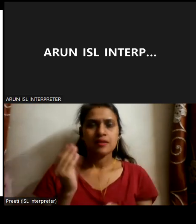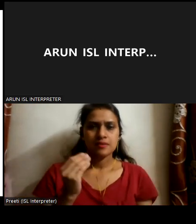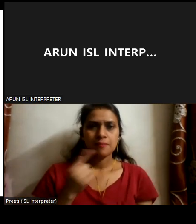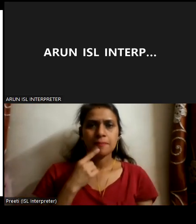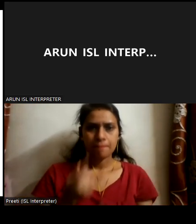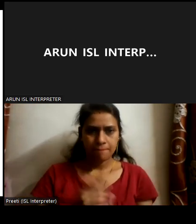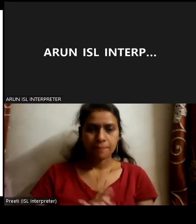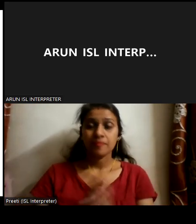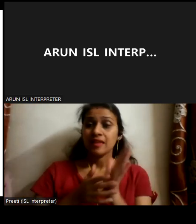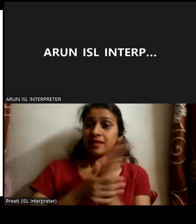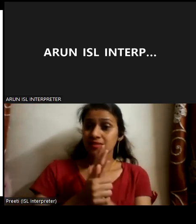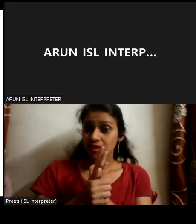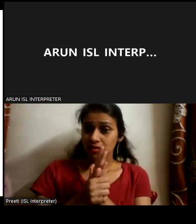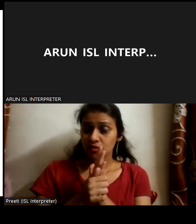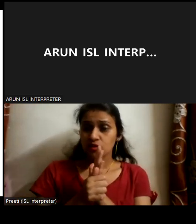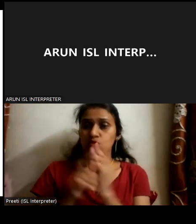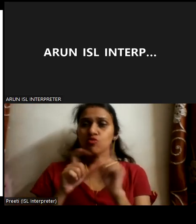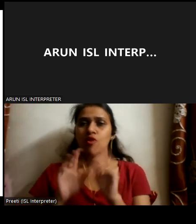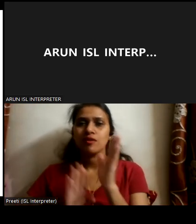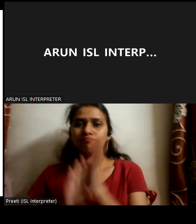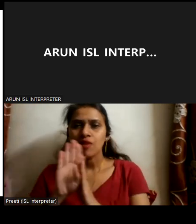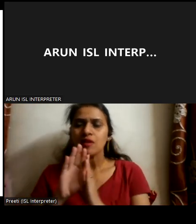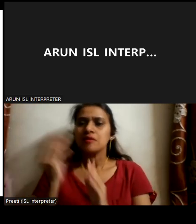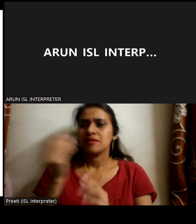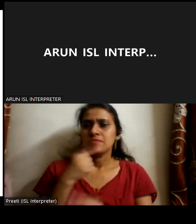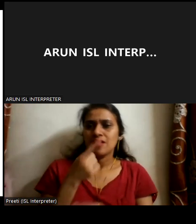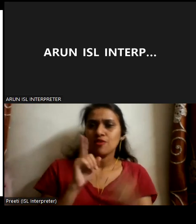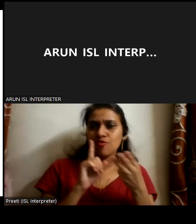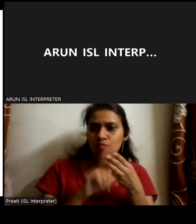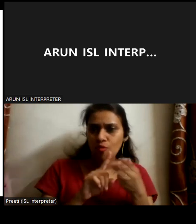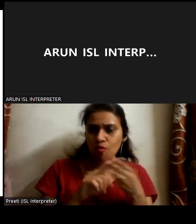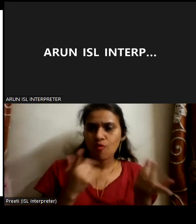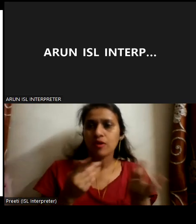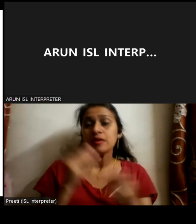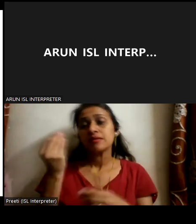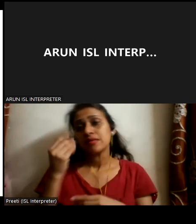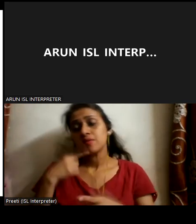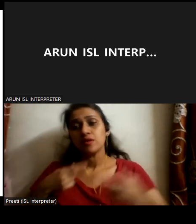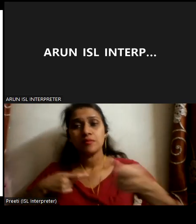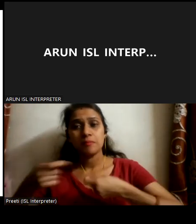skill development. Someone said that it's employment. किसी ने बोला एंटरप्राइज डेवलपमेंट.